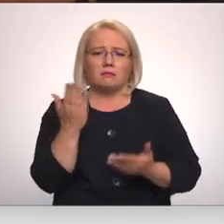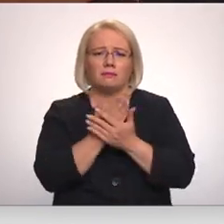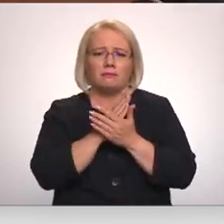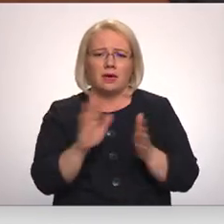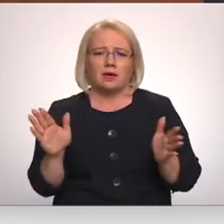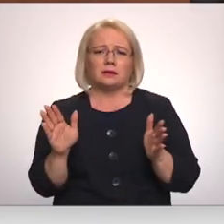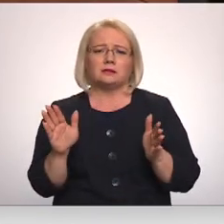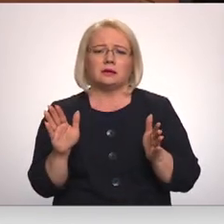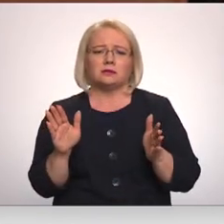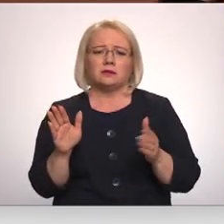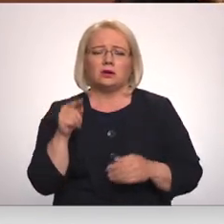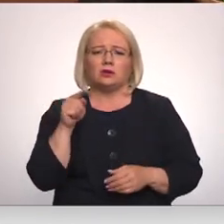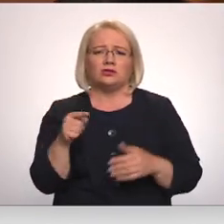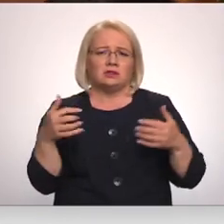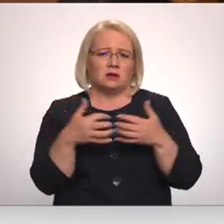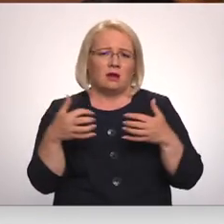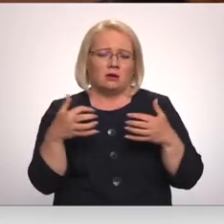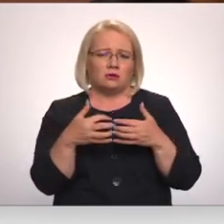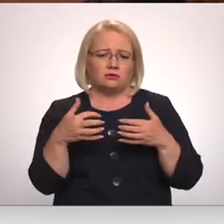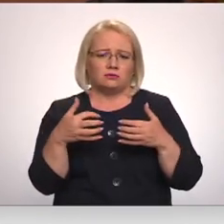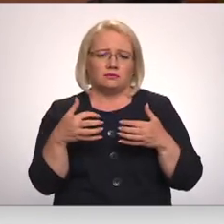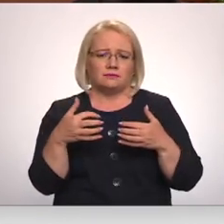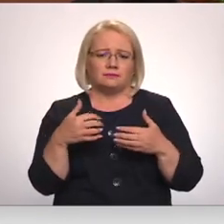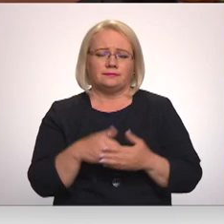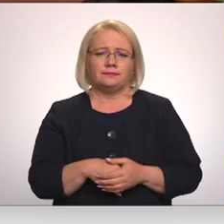beigsies šis karš. Nu,